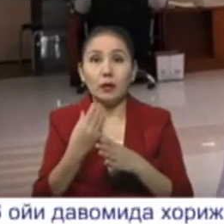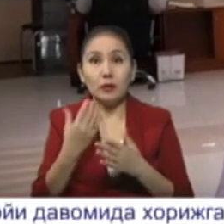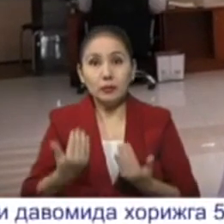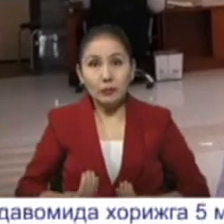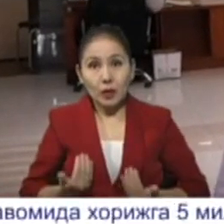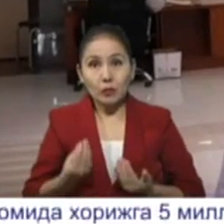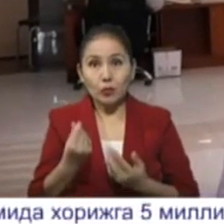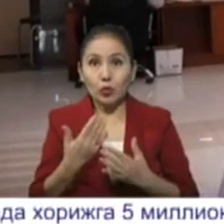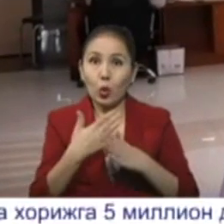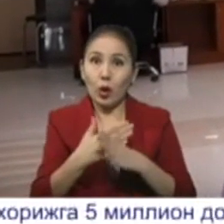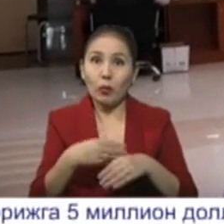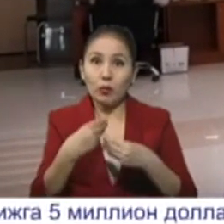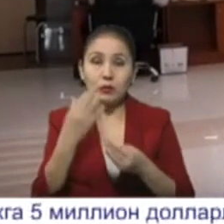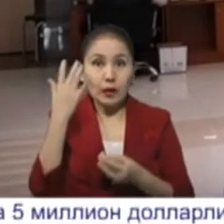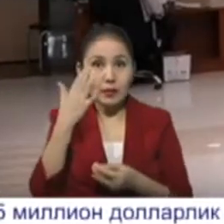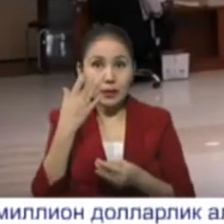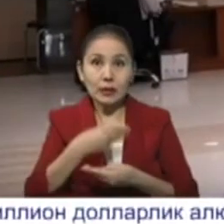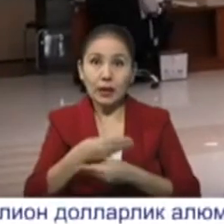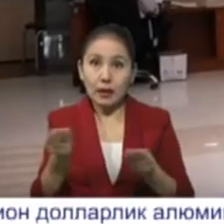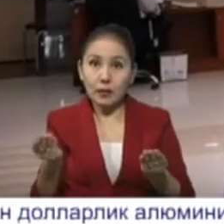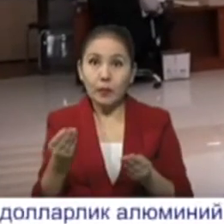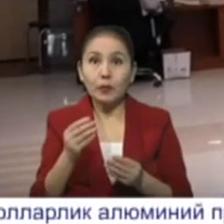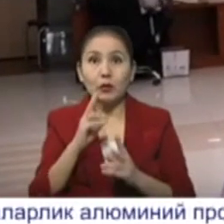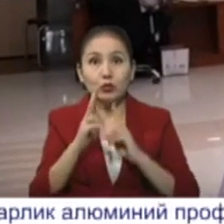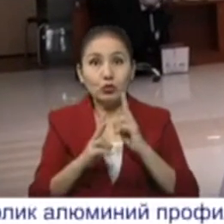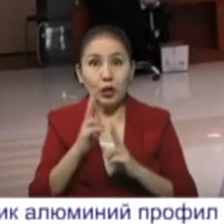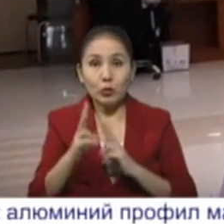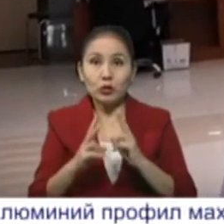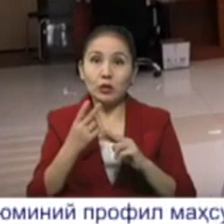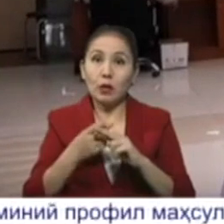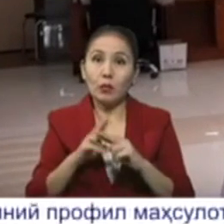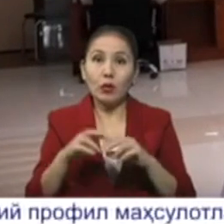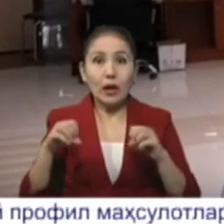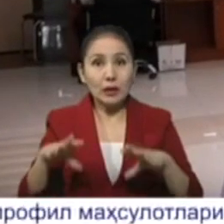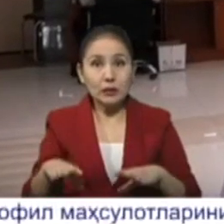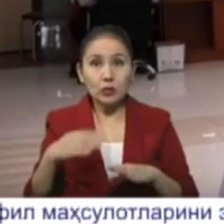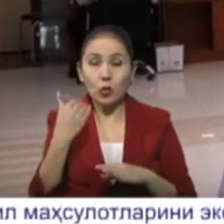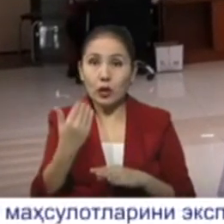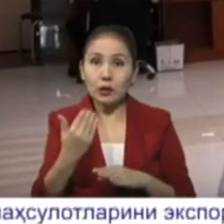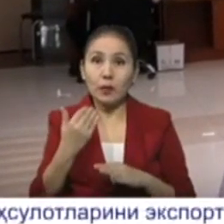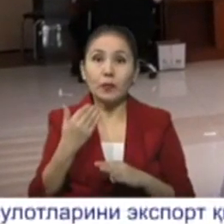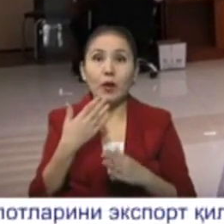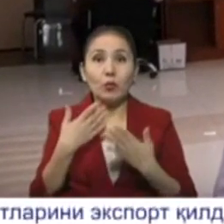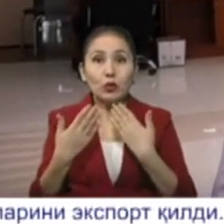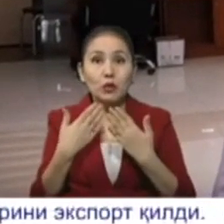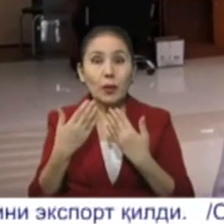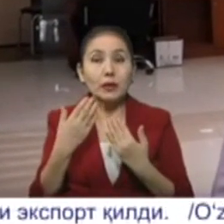iqtisodiy qo'llab-quvvatlash maqsadida tarqatilgan. Tushgan murojaatlarni hal etilish darajasi, ularga munosabat